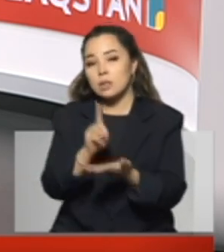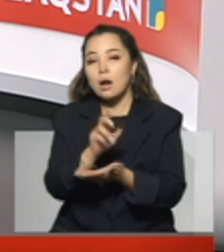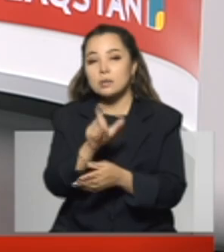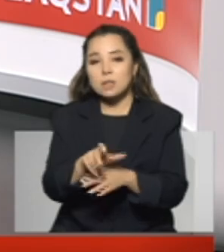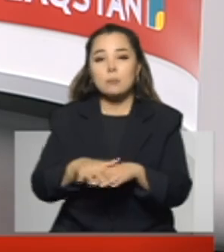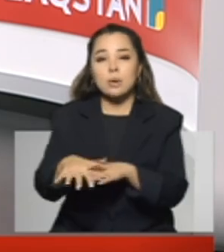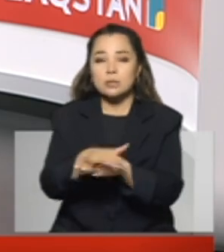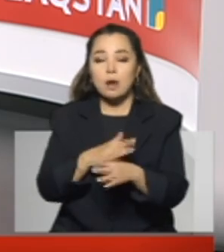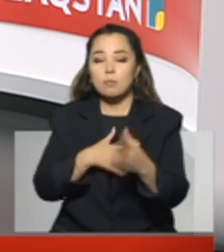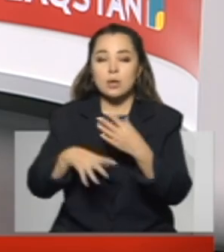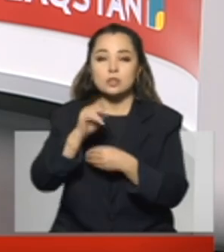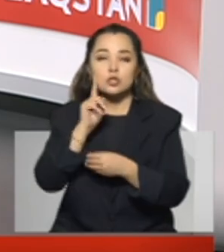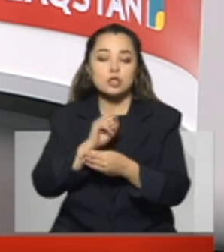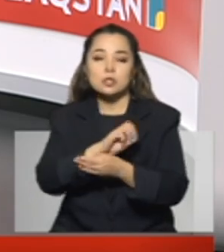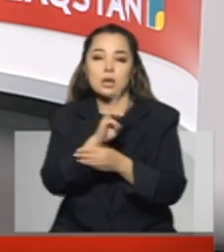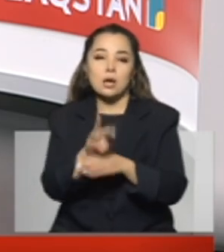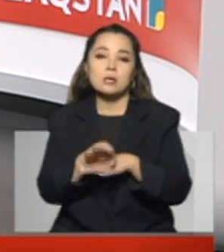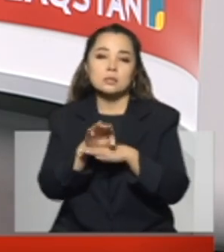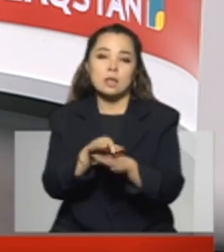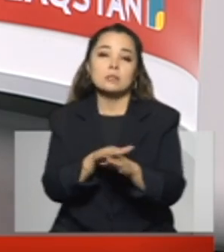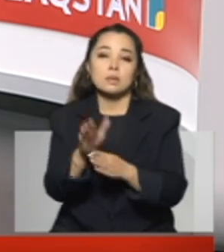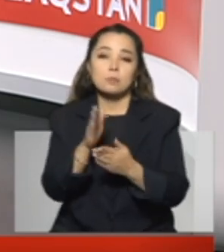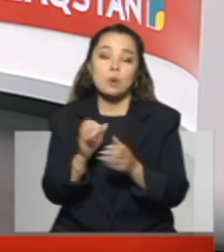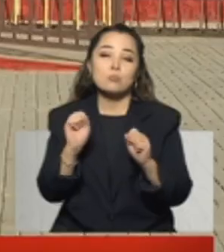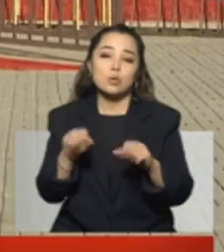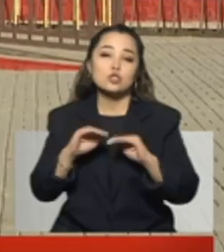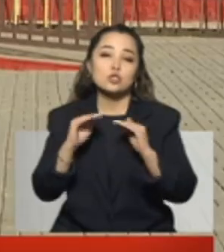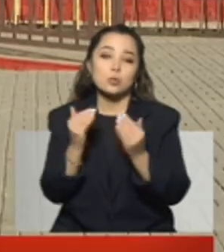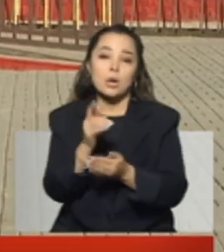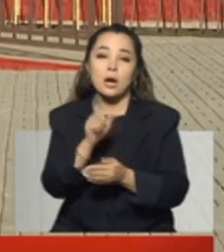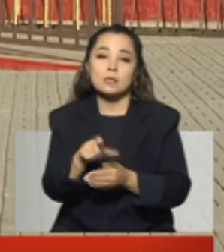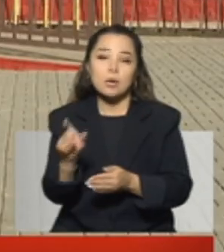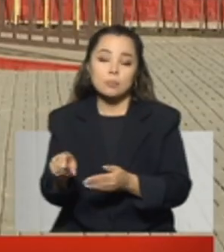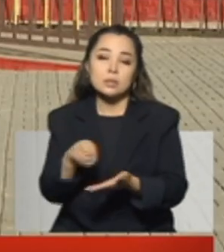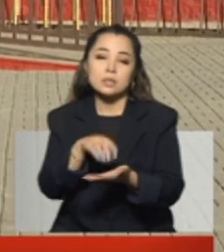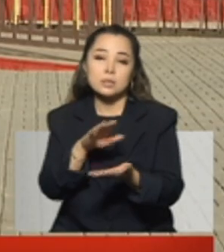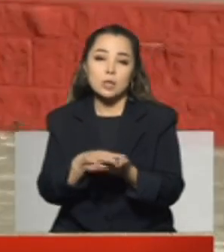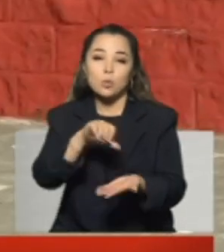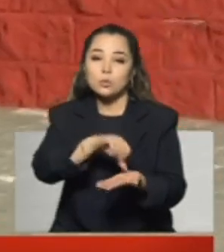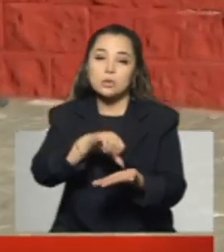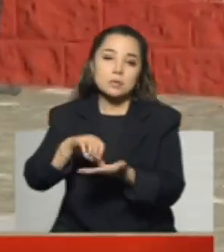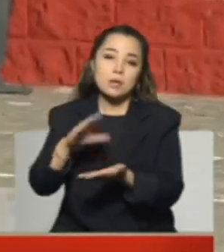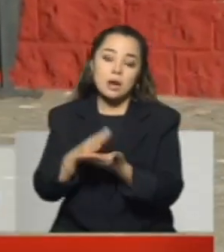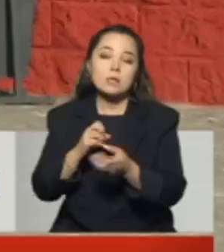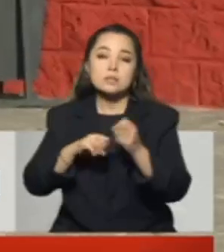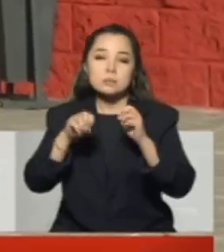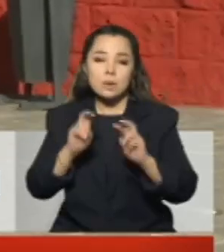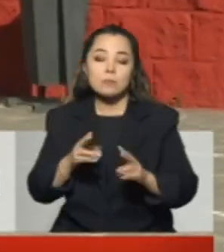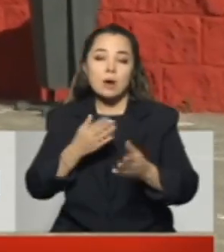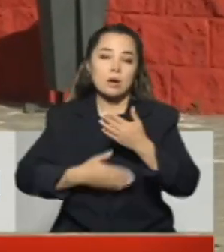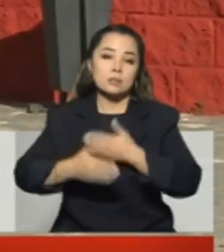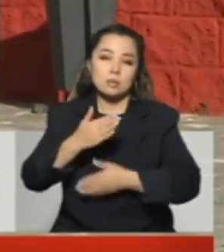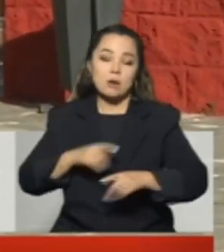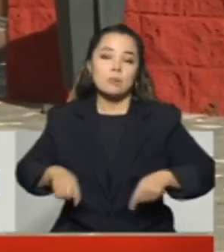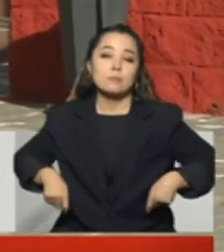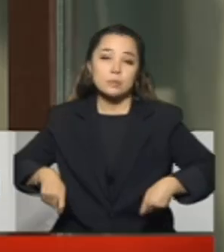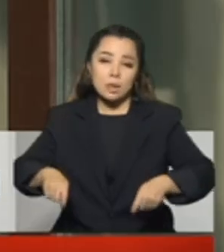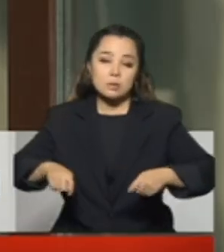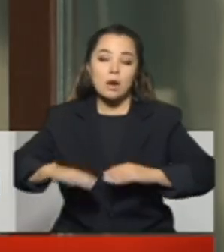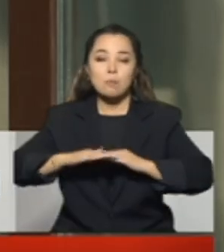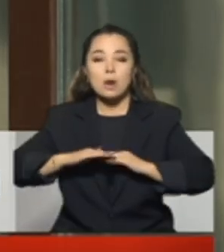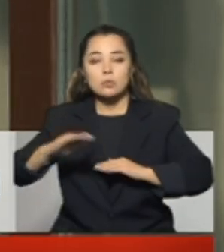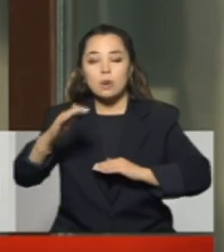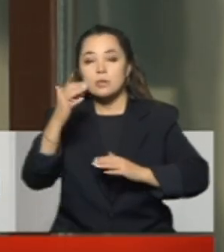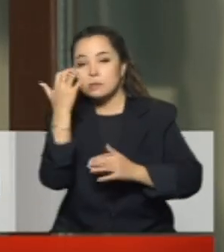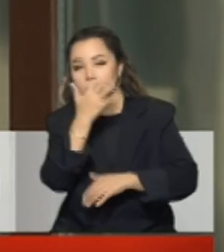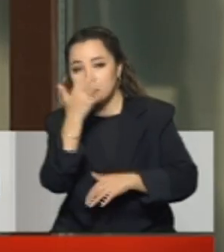азаматтар үшін барлық жағдай қарастырылған. Мүмкіндігі шектеулі адамдар тіркелген учаскелерде арбаға таңылғандар үшін пандустар, көруі